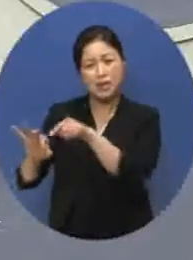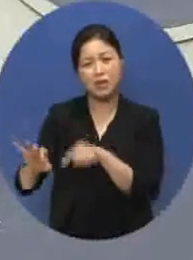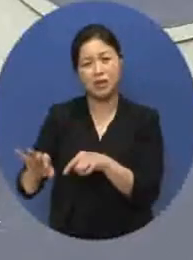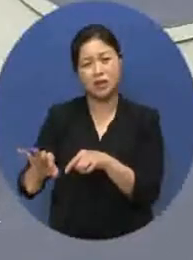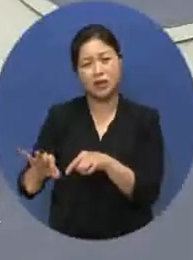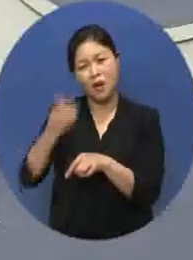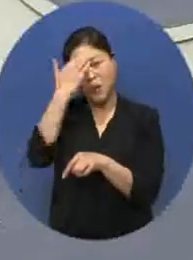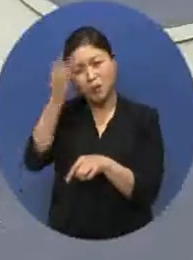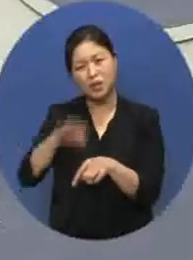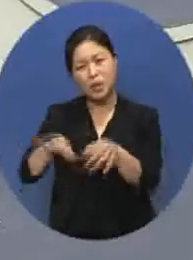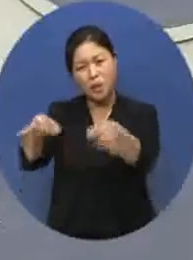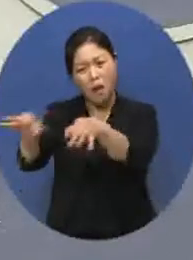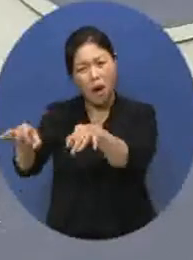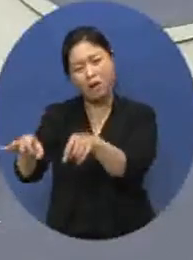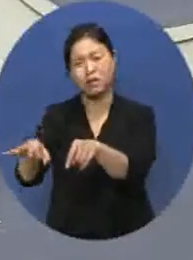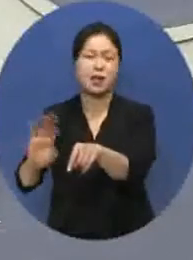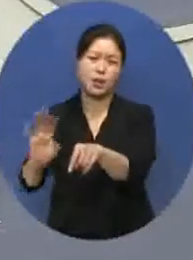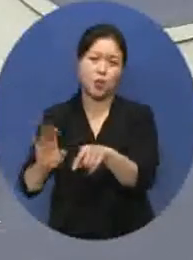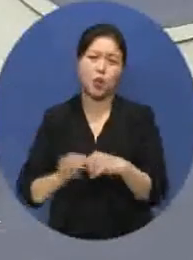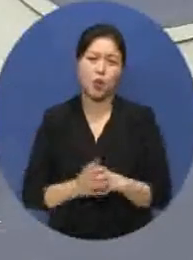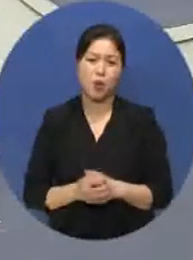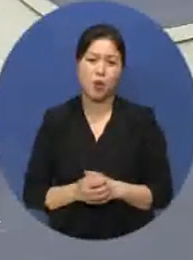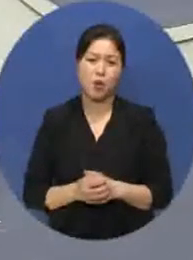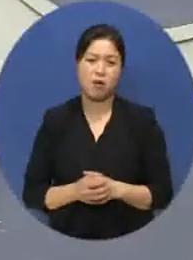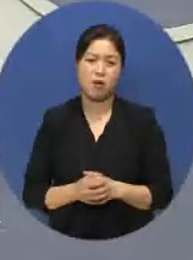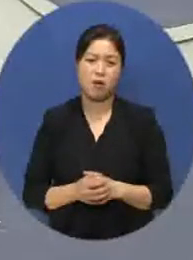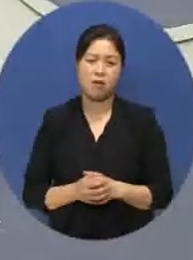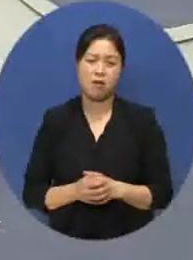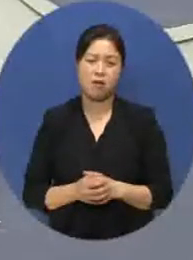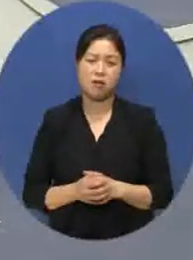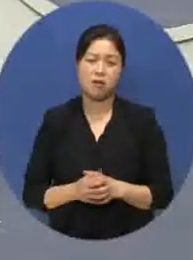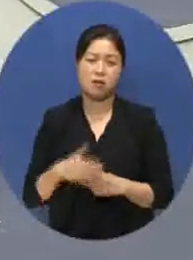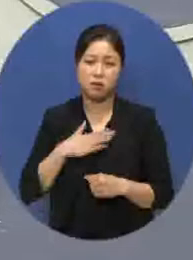나눠주는 같은 예산보다 우리는 이제 저희는 이제